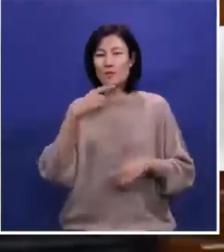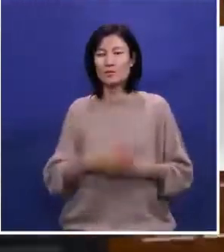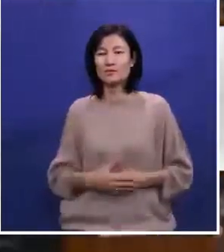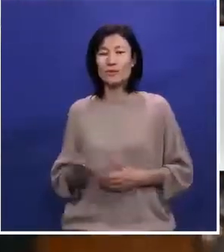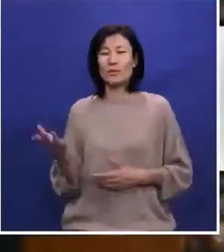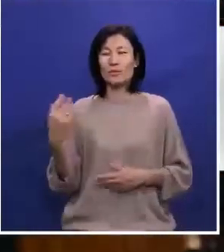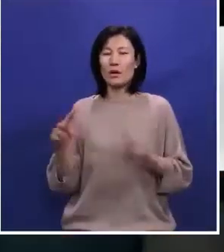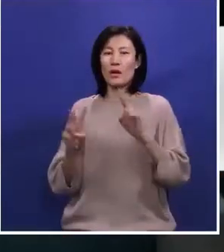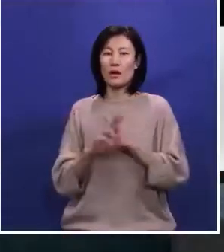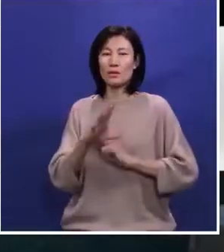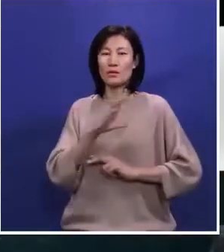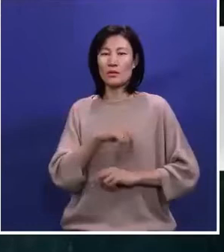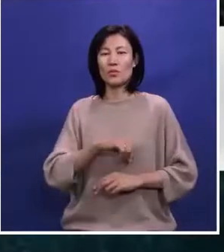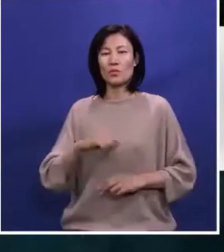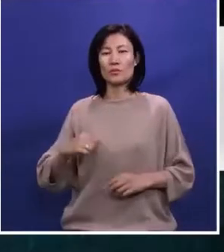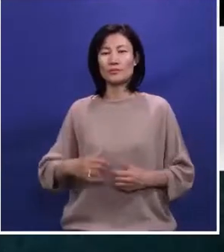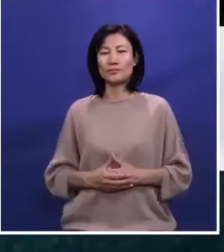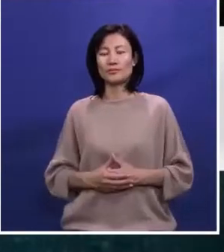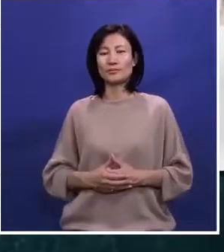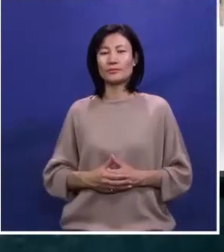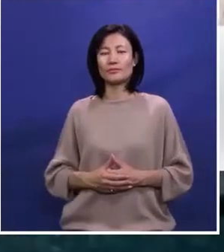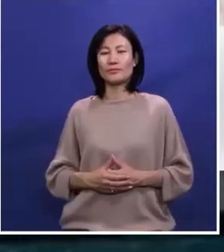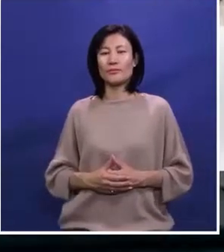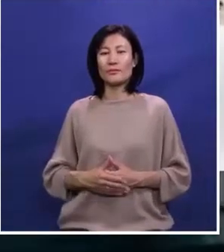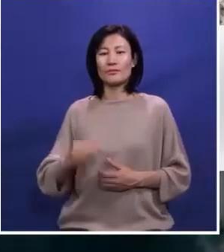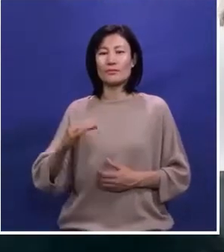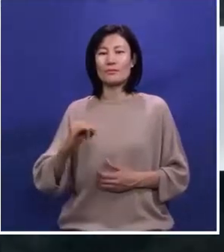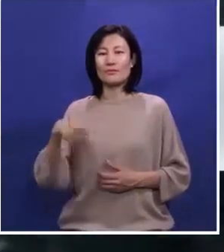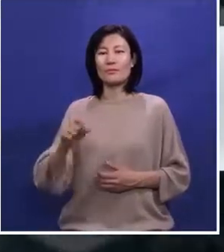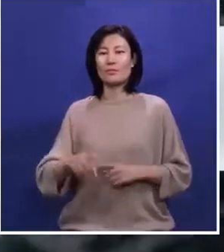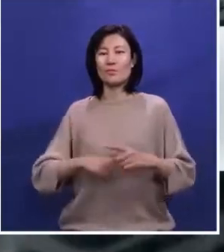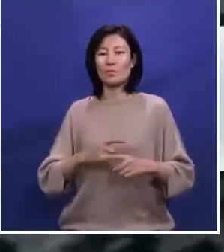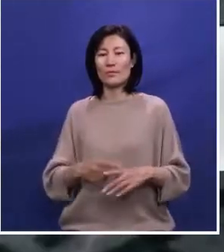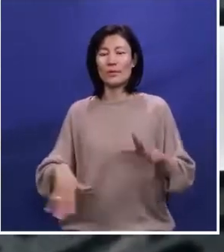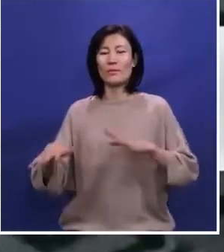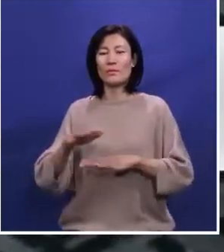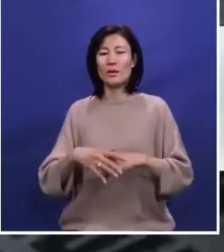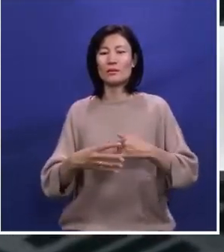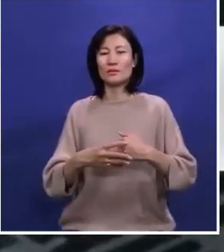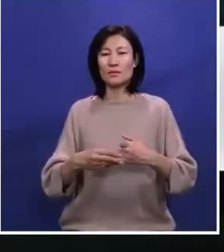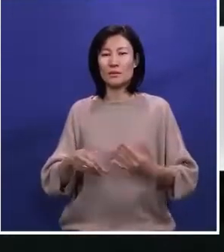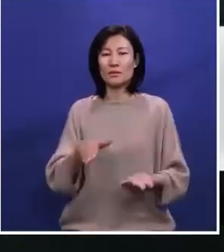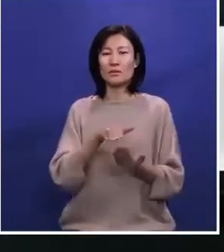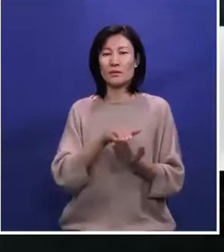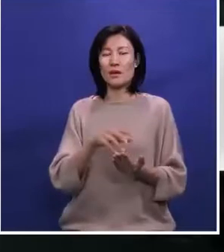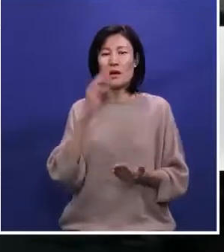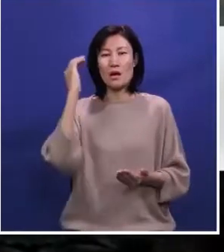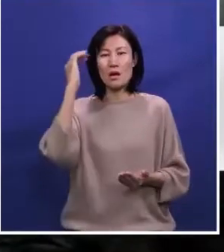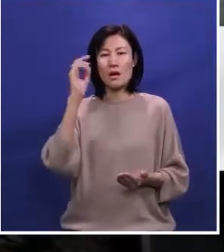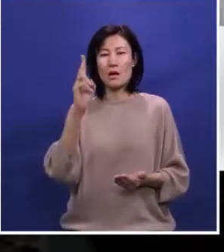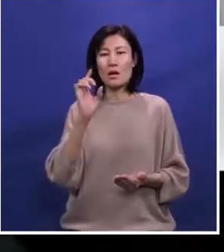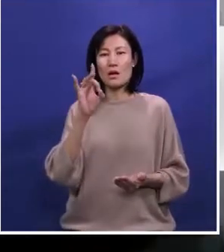о дүниеге аттанарда өз денесін арулап, жаназасын шығарып, барлық жерлеу рәсімін жасауды